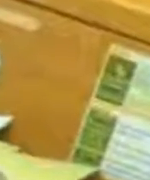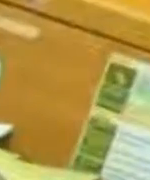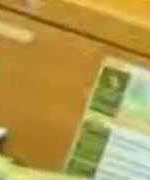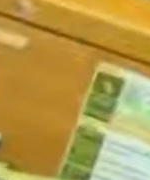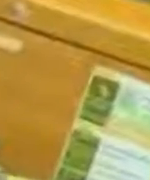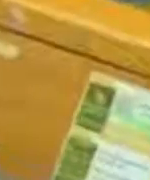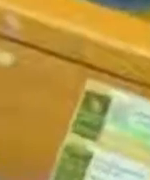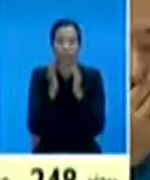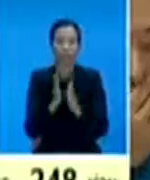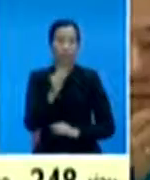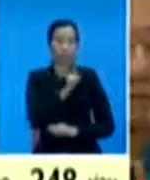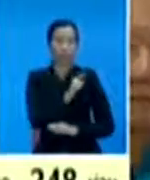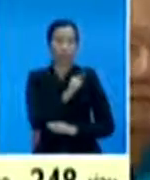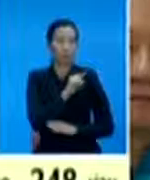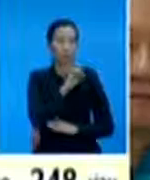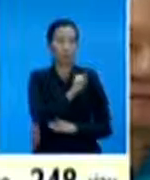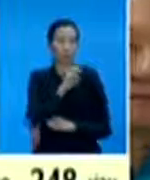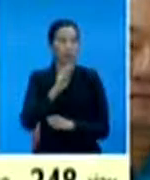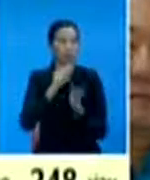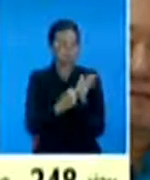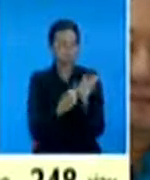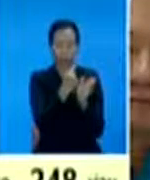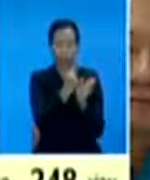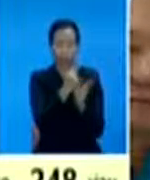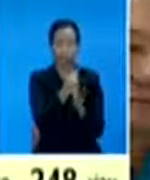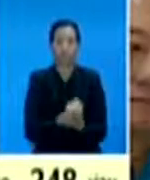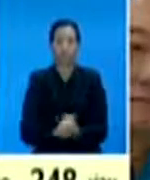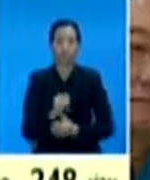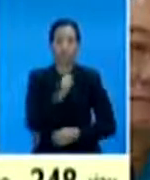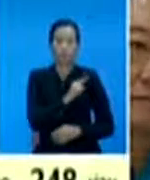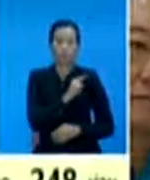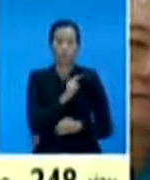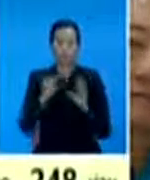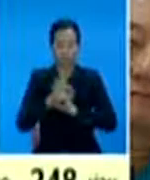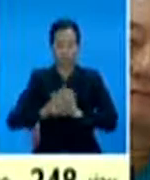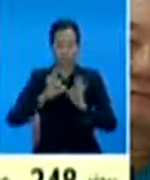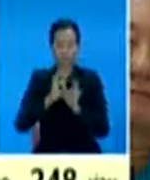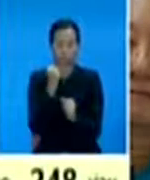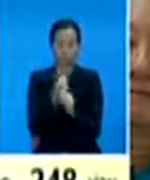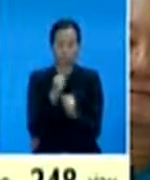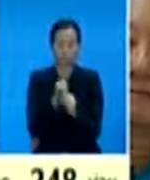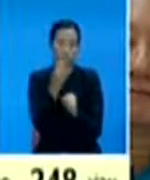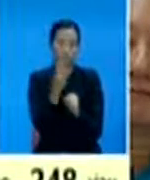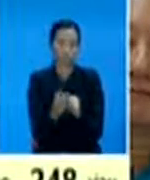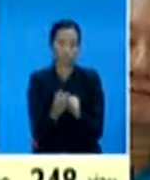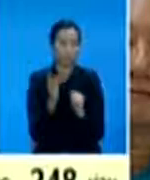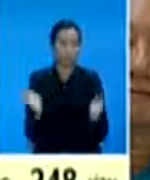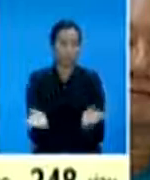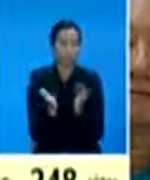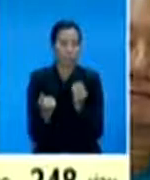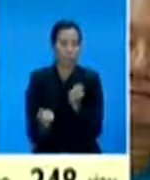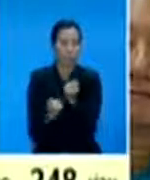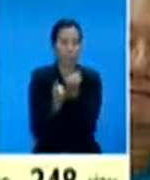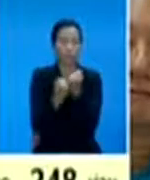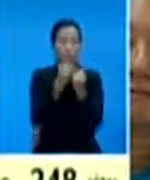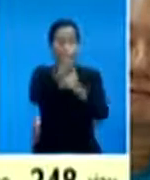ออกเสียง47เสียงเห็นชอบร่างพระราชบัญญัติประกอบรัฐธรรมนูญว่าด้วยการเลือกตั้งสภาผู้แทนราษ